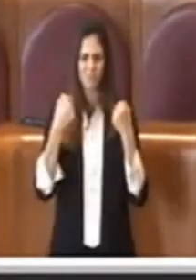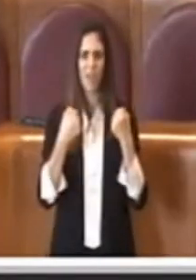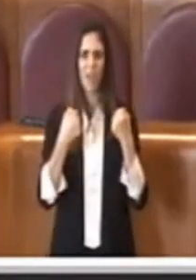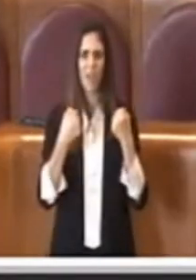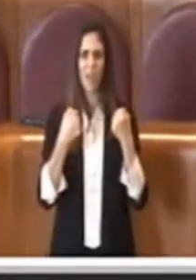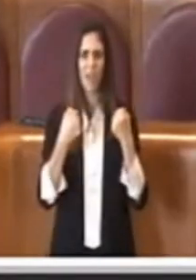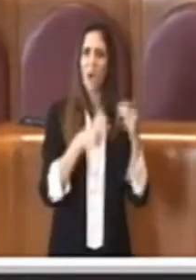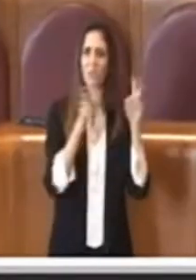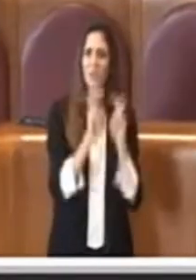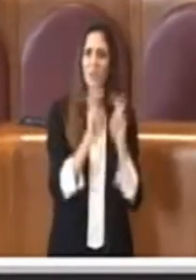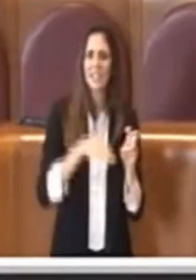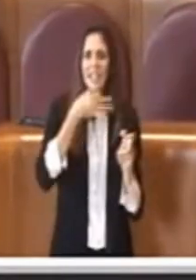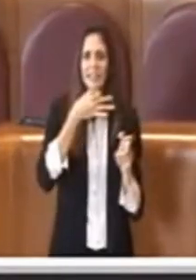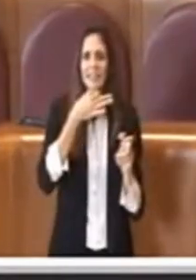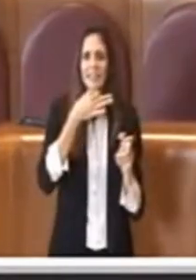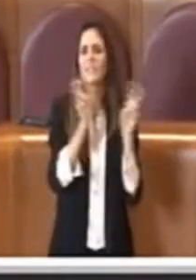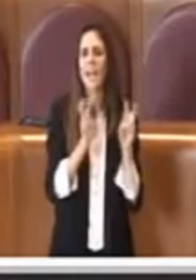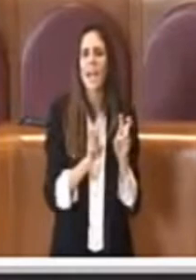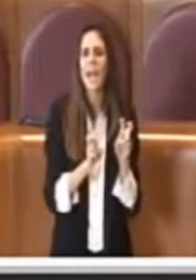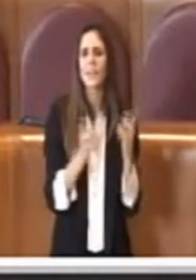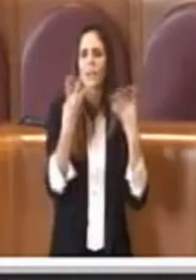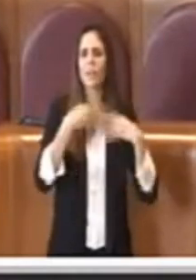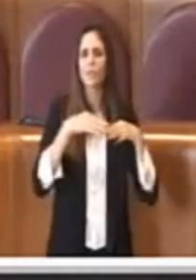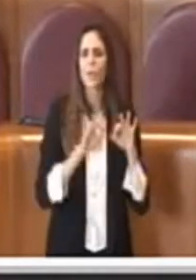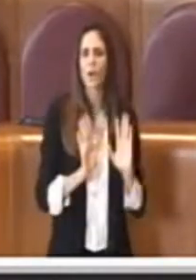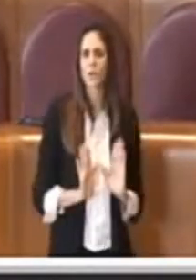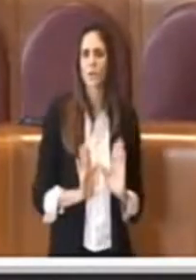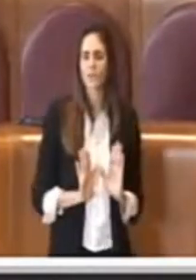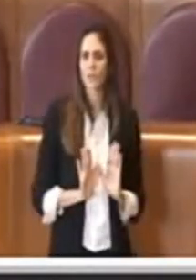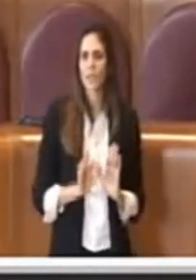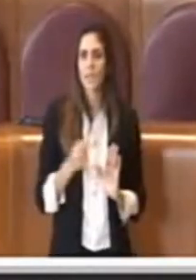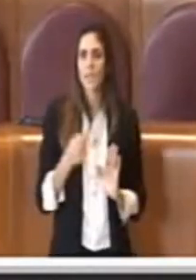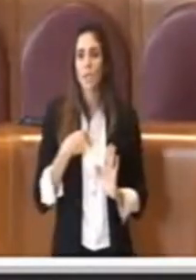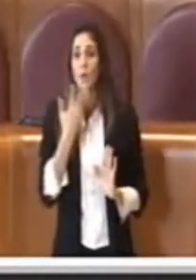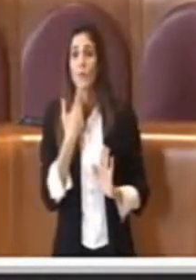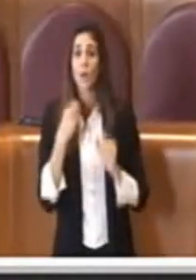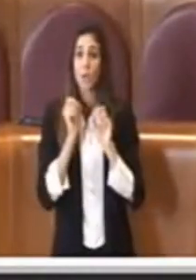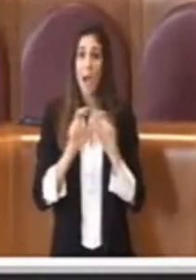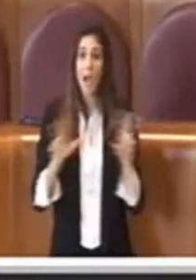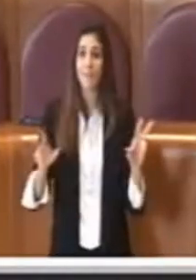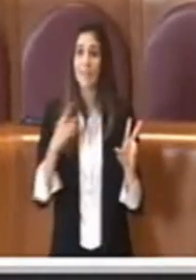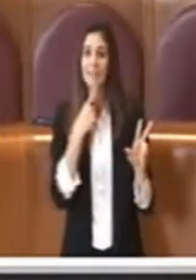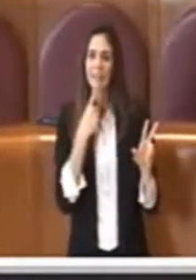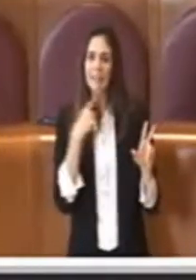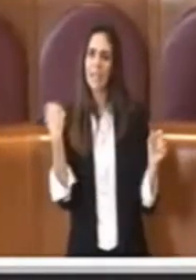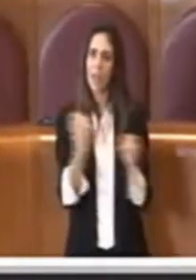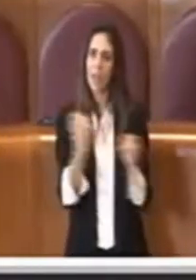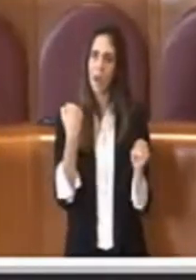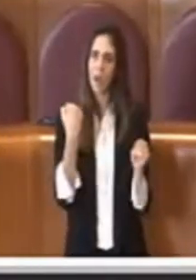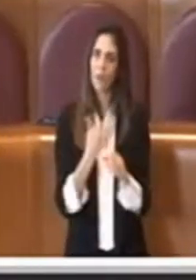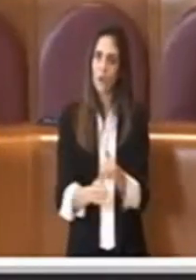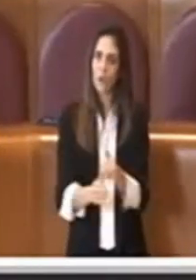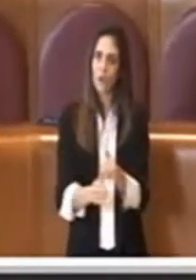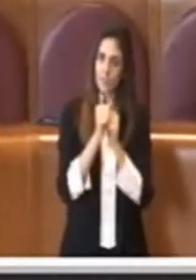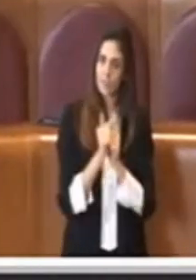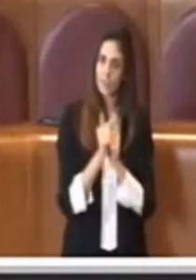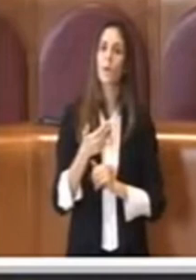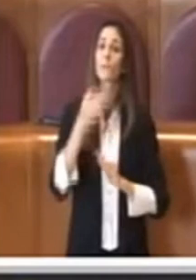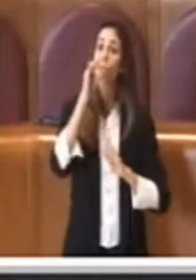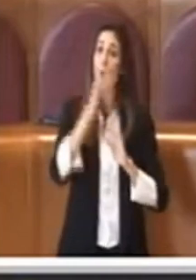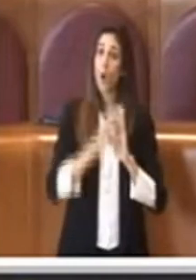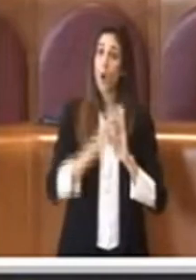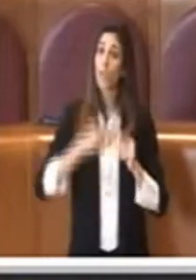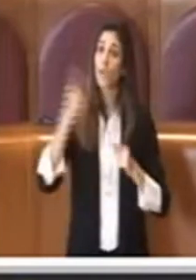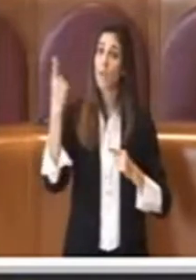e cipro abitiamo insomma chi sta seguendo i lavori che c'era un ordine del giorno